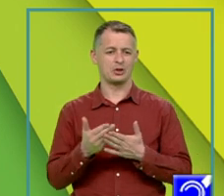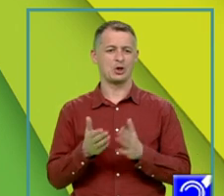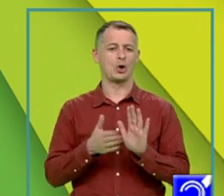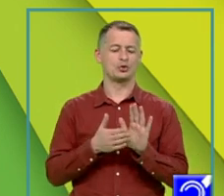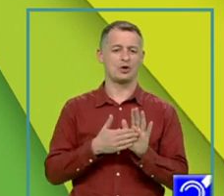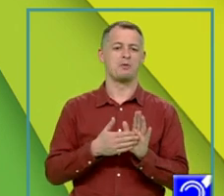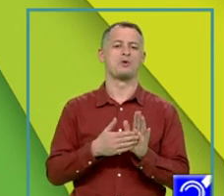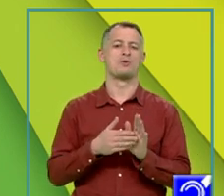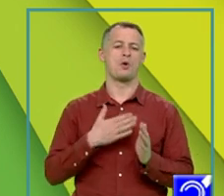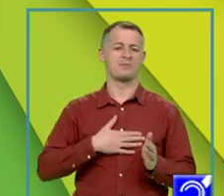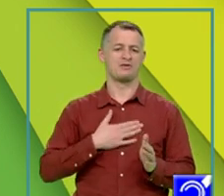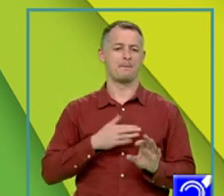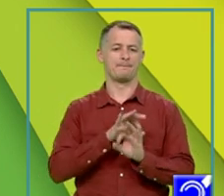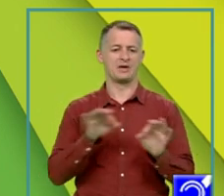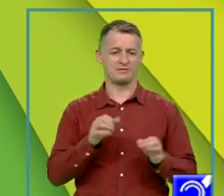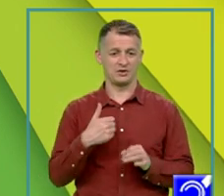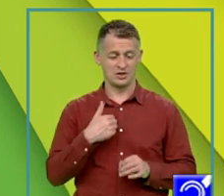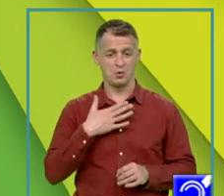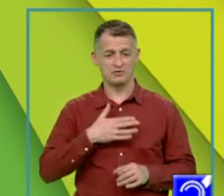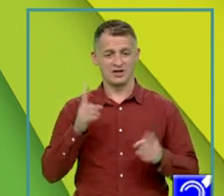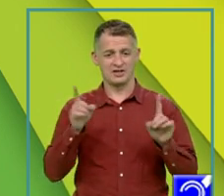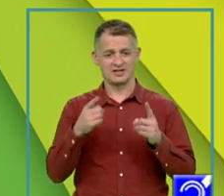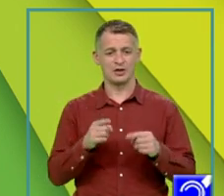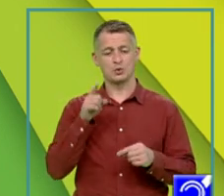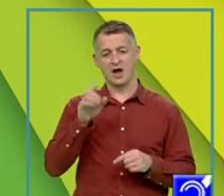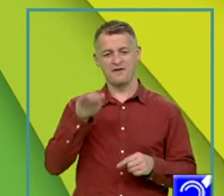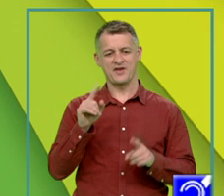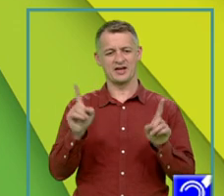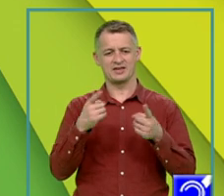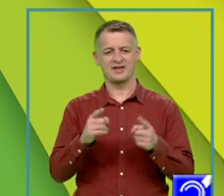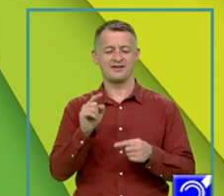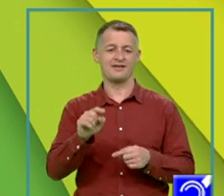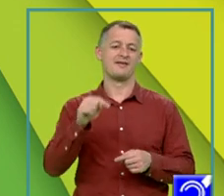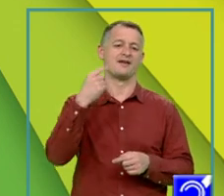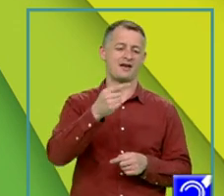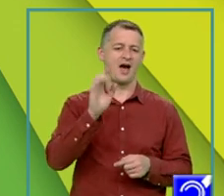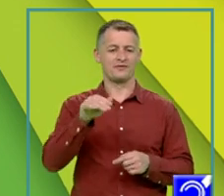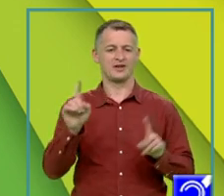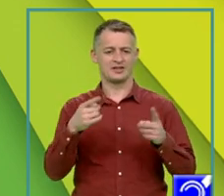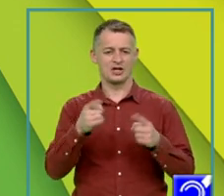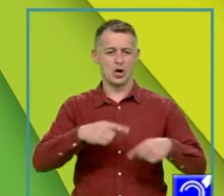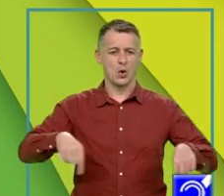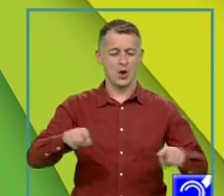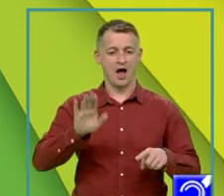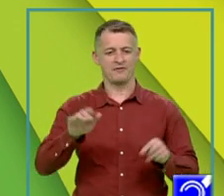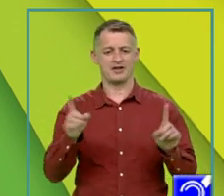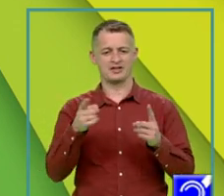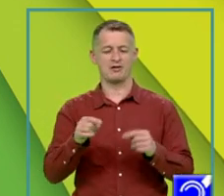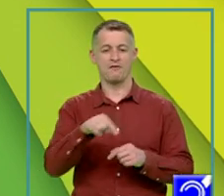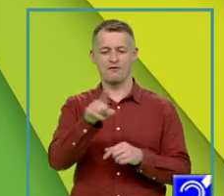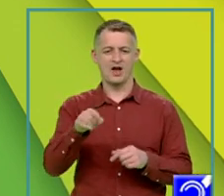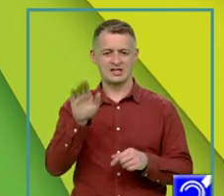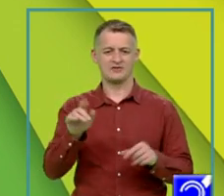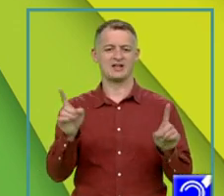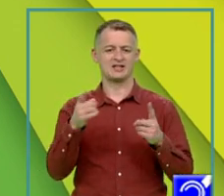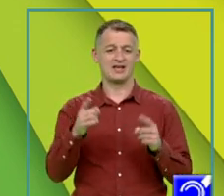perfect care sunt eu aș fi cântat tu ai fi cântat el ar fi cântat Noi am fi cântat Voi ați fi